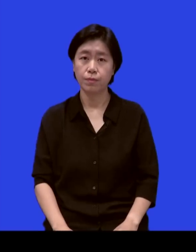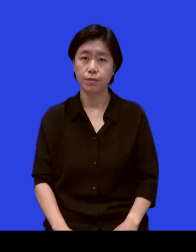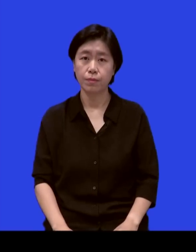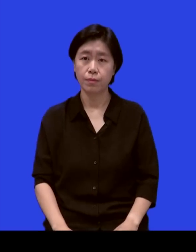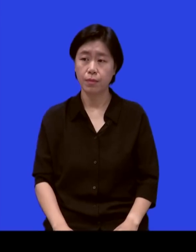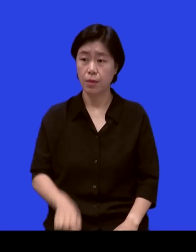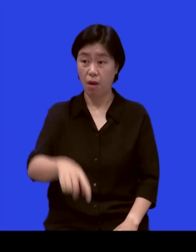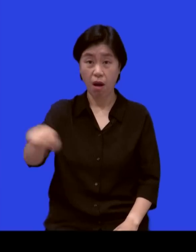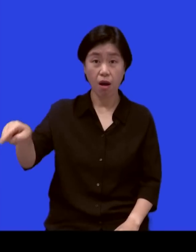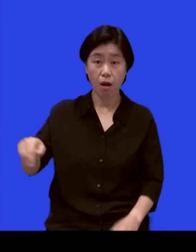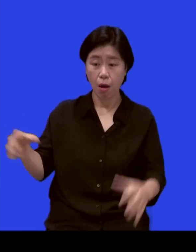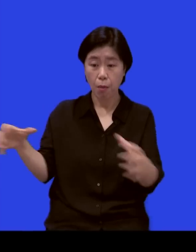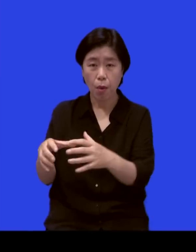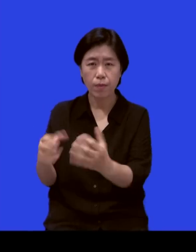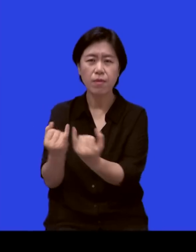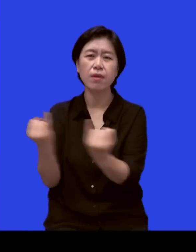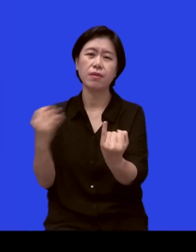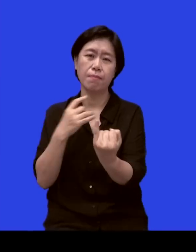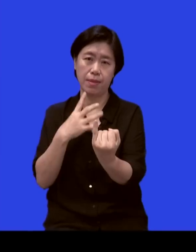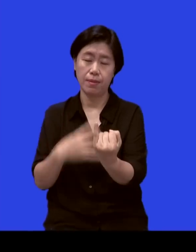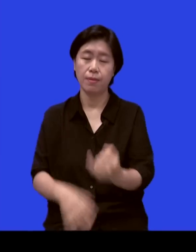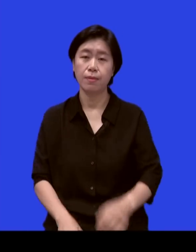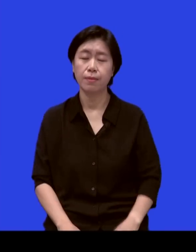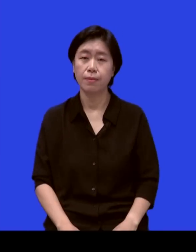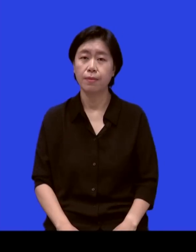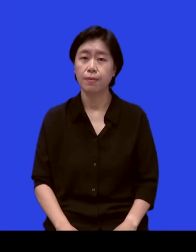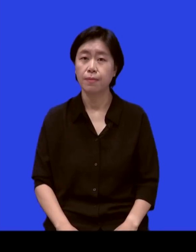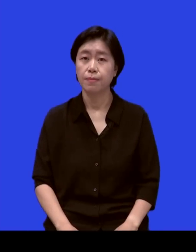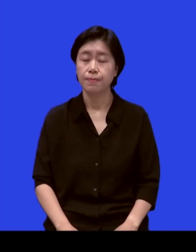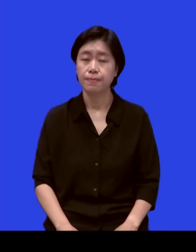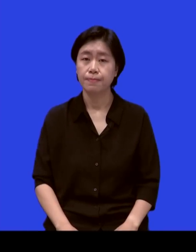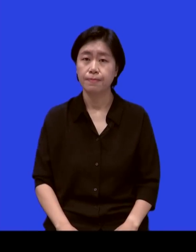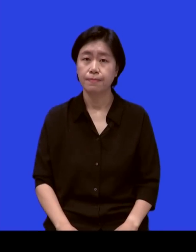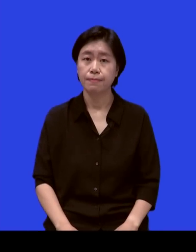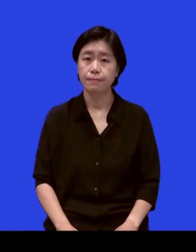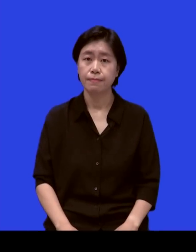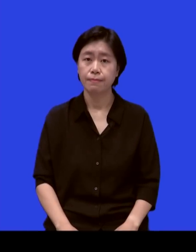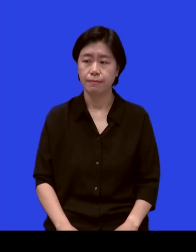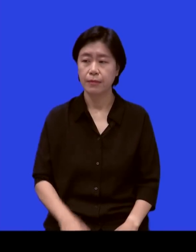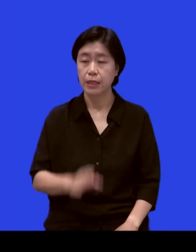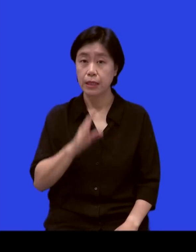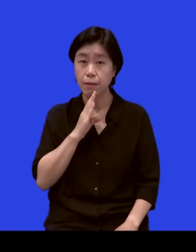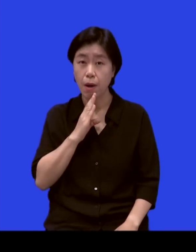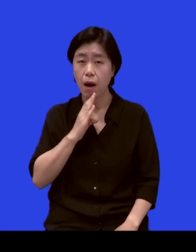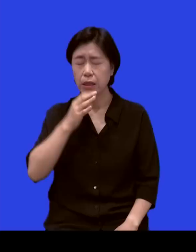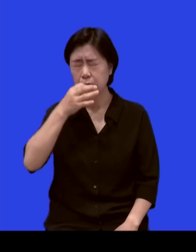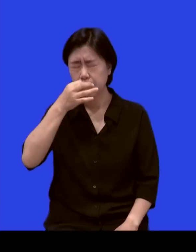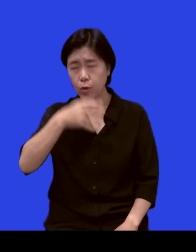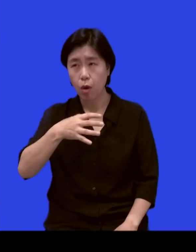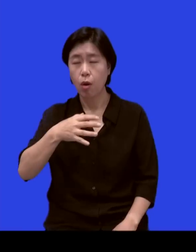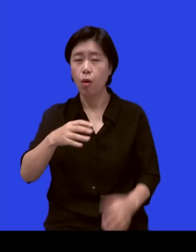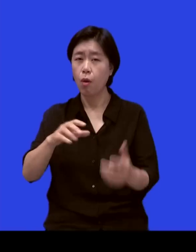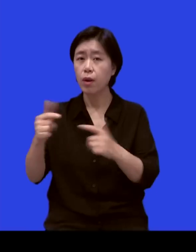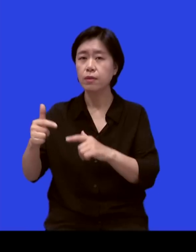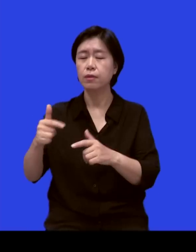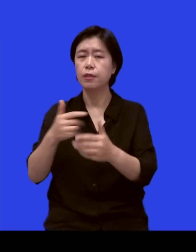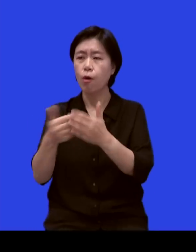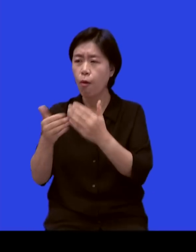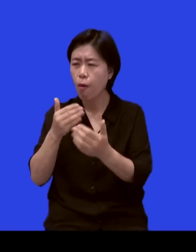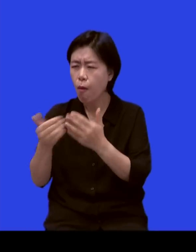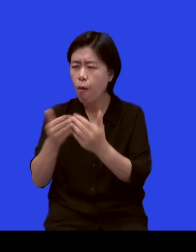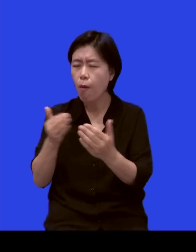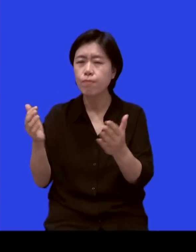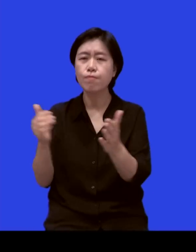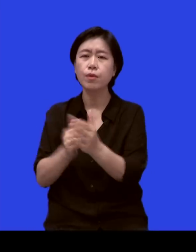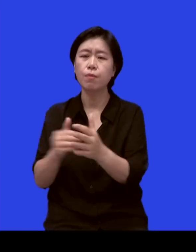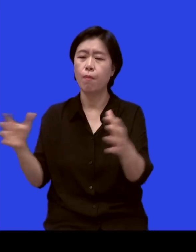아이들 여자아이들만 있습니다 거기는. 네네. 그래서 그 아이들이 굉장히 좀 한 아이들을 상대해야 되니까